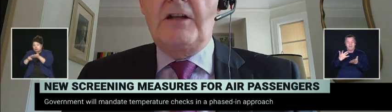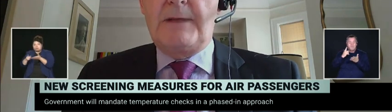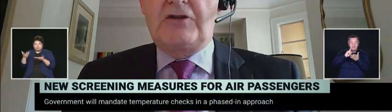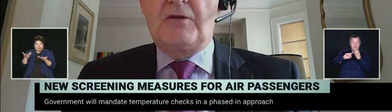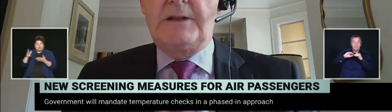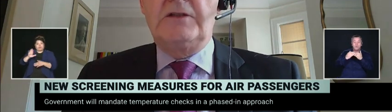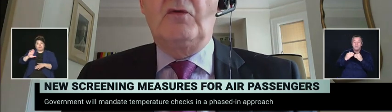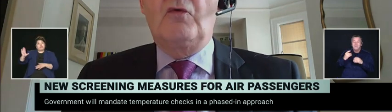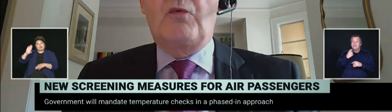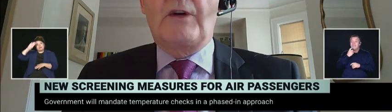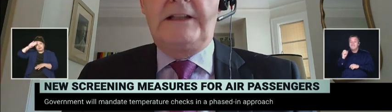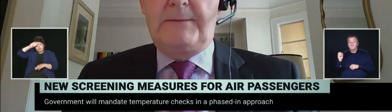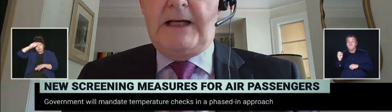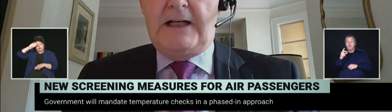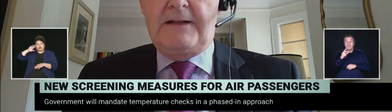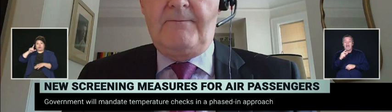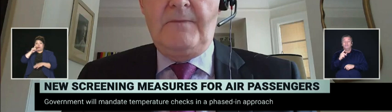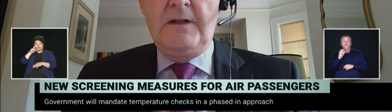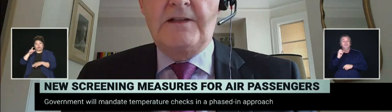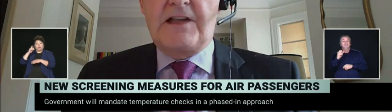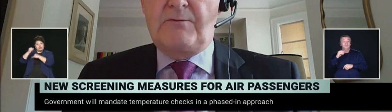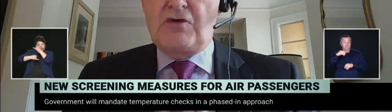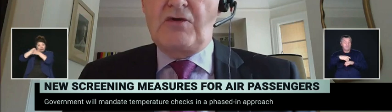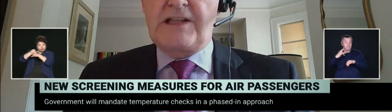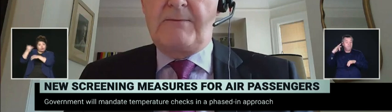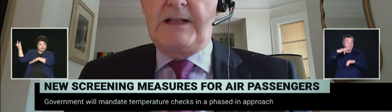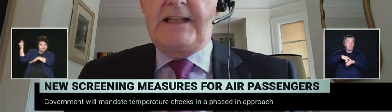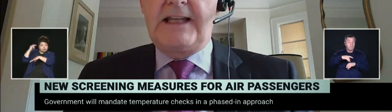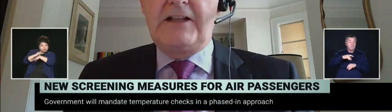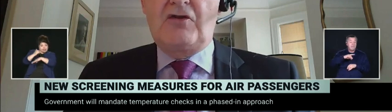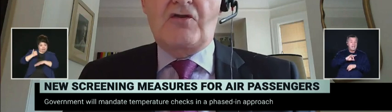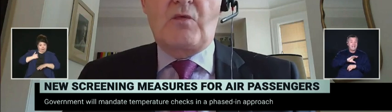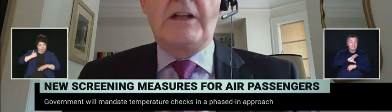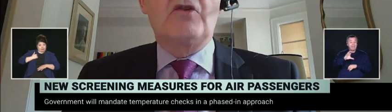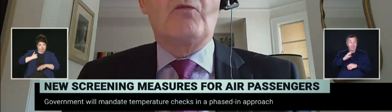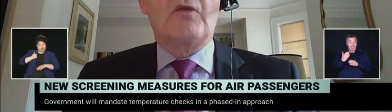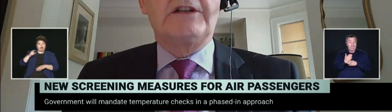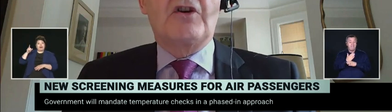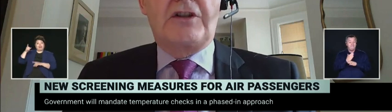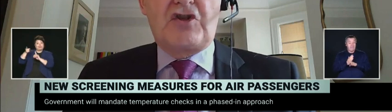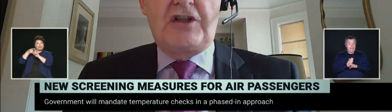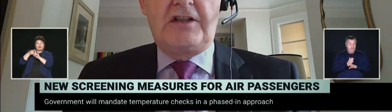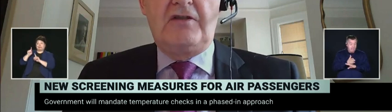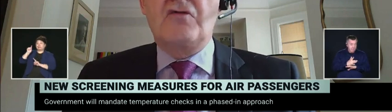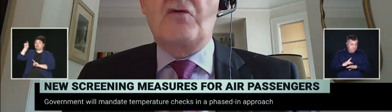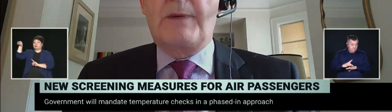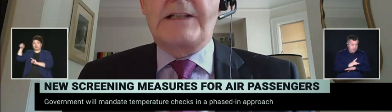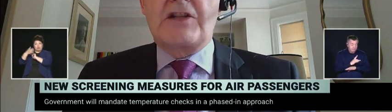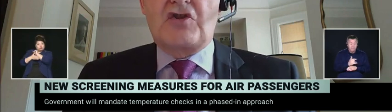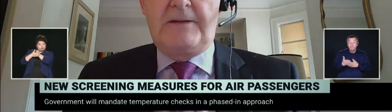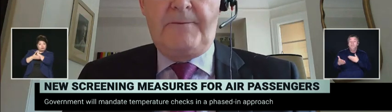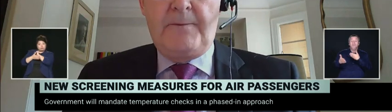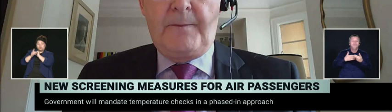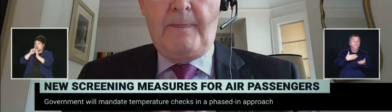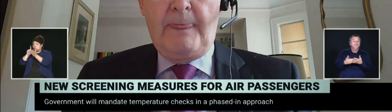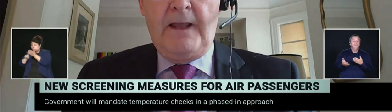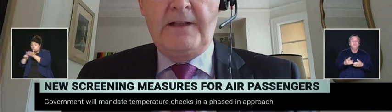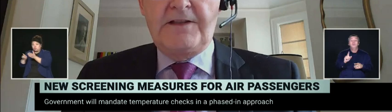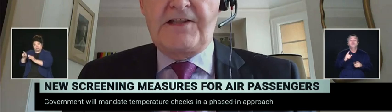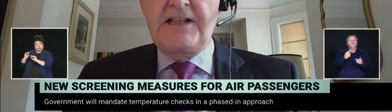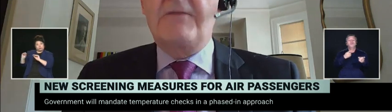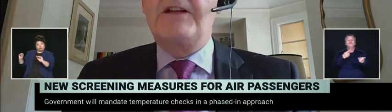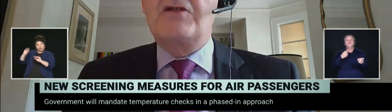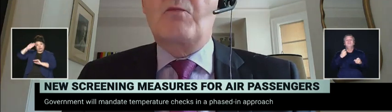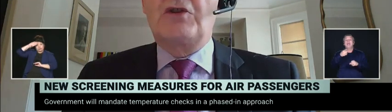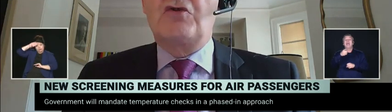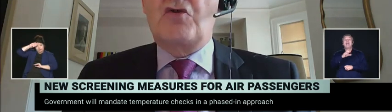avant l'embarquement au point de départ. Cette mesure s'applique quel que soit le point d'origine du passager.